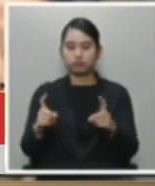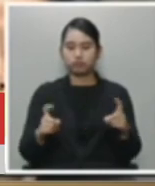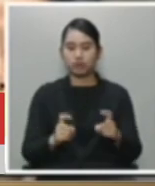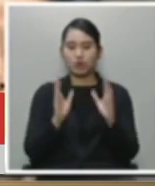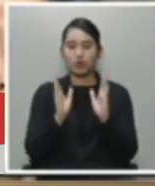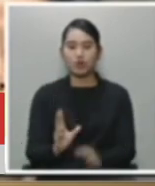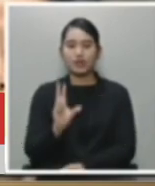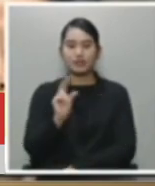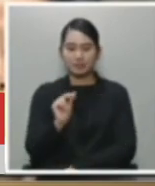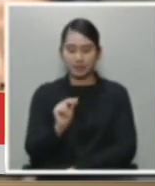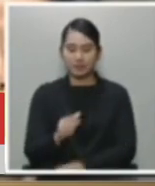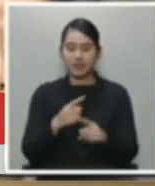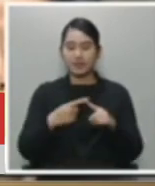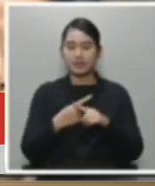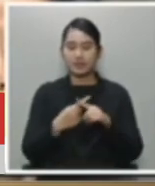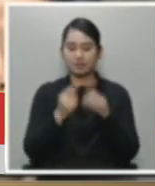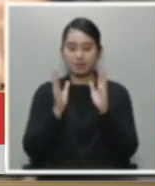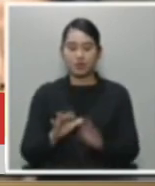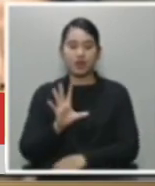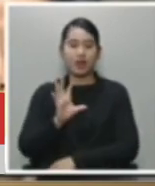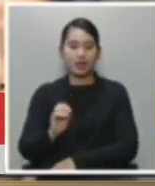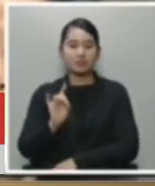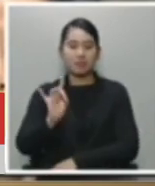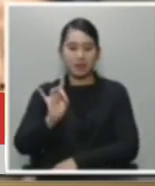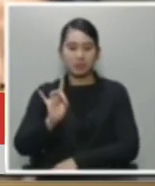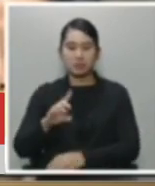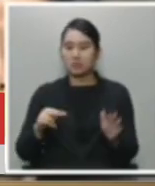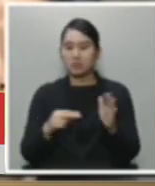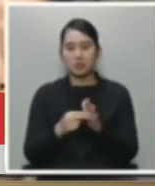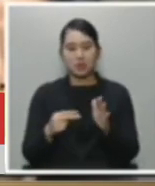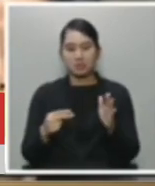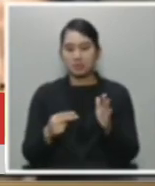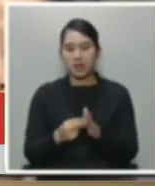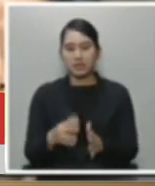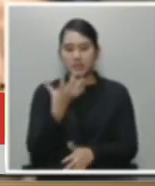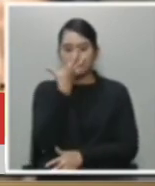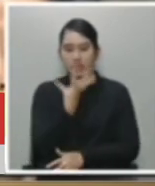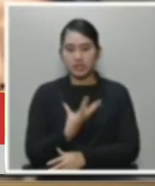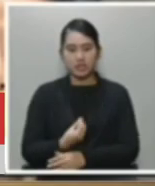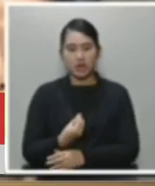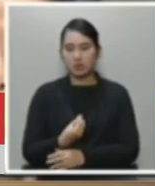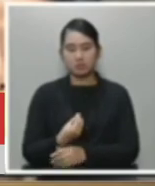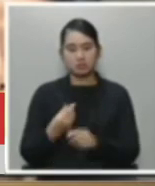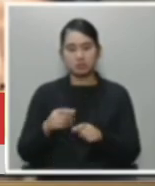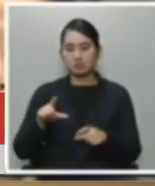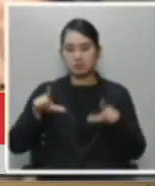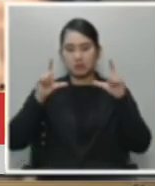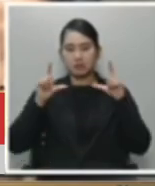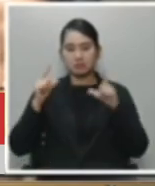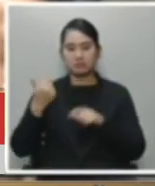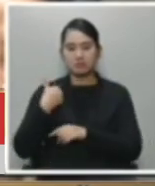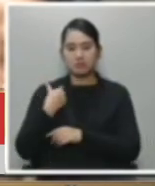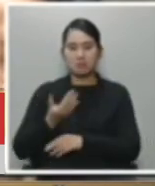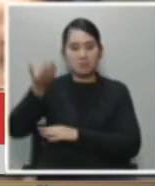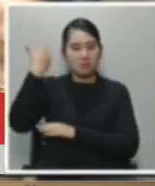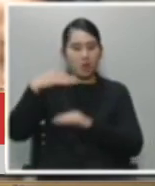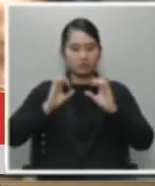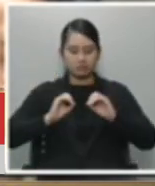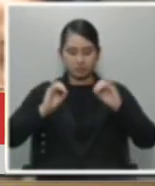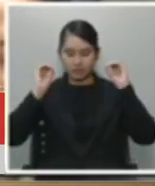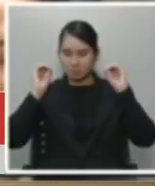30รายบาดเจ็บ58รายถือว่าเป็นการสูญเสียครั้งที่ยิ่งใหญ่ที่สุดในประเทศยังไม่เคยปรากฏมีมาก่อ